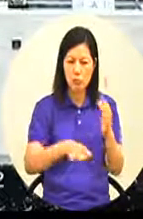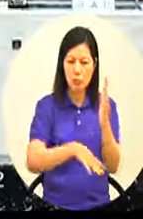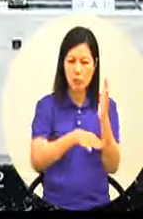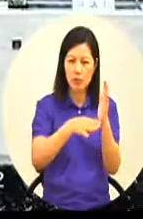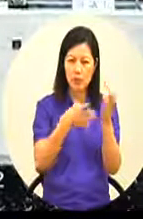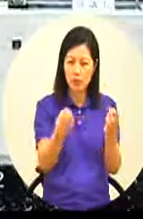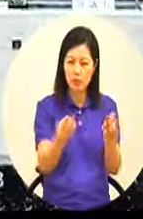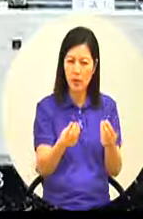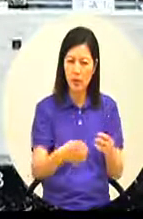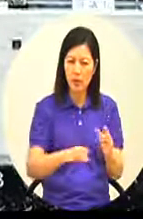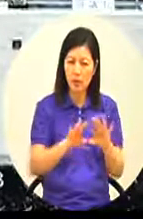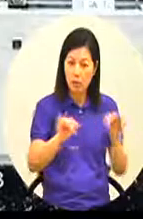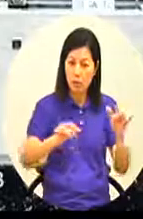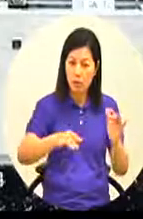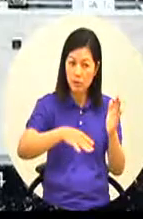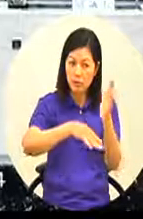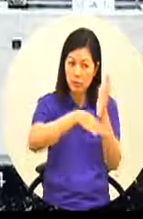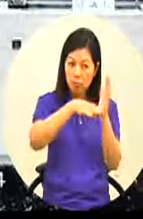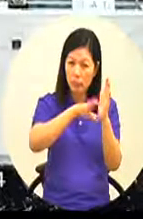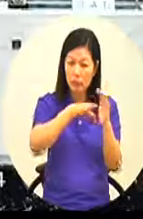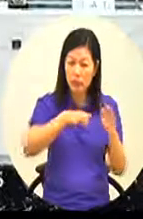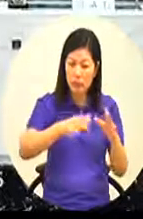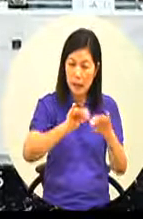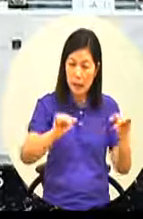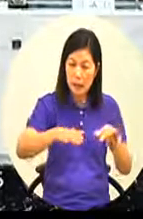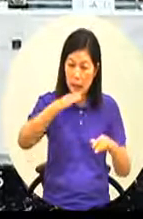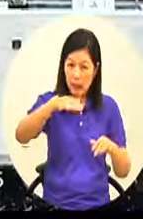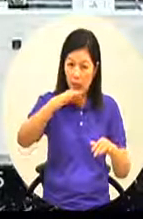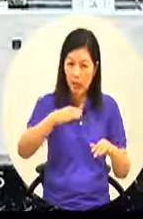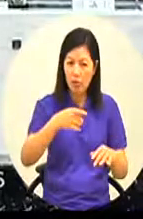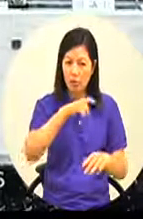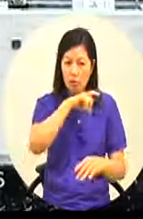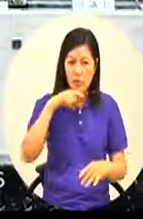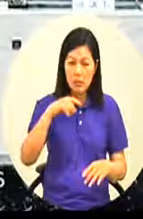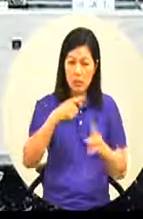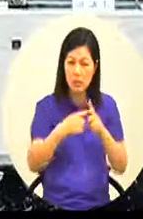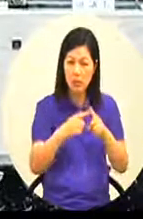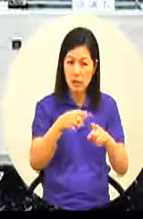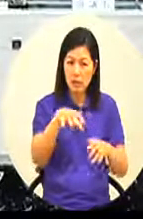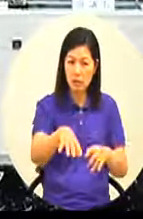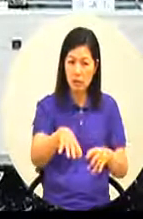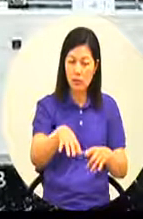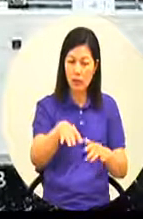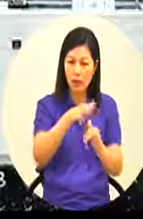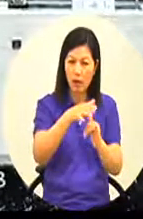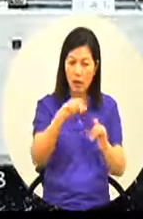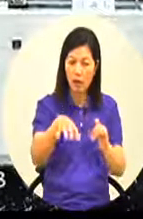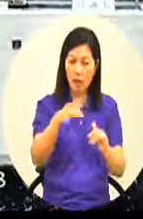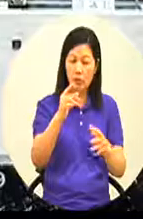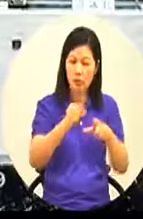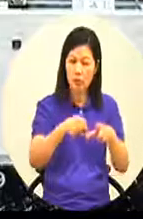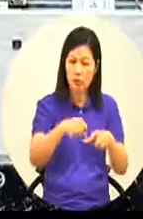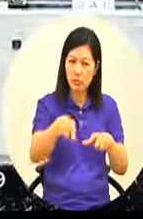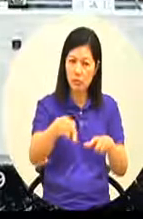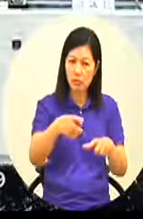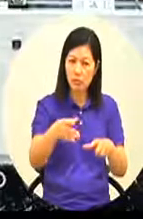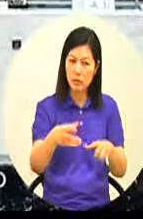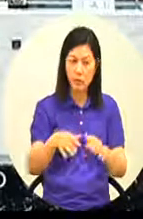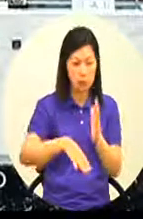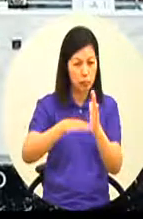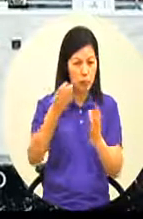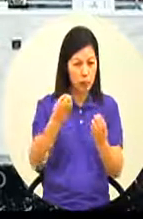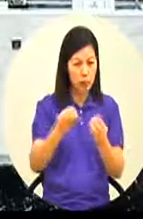较高还是怎么样？私人方面我就很少看到，啊，我们那个地方啊就特别危险，所以要你